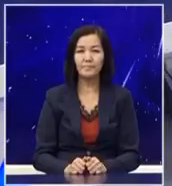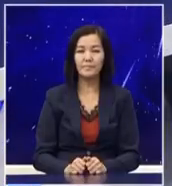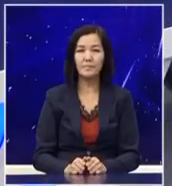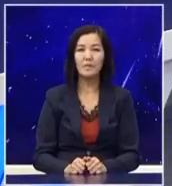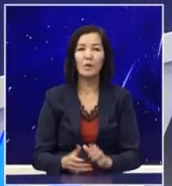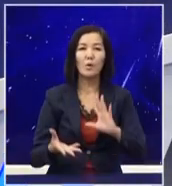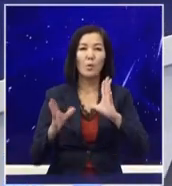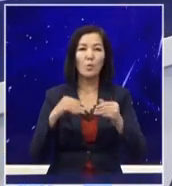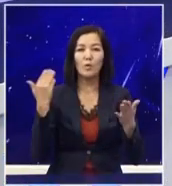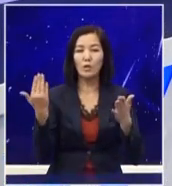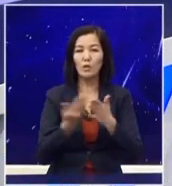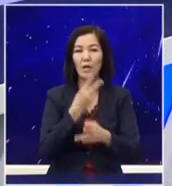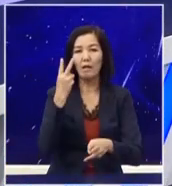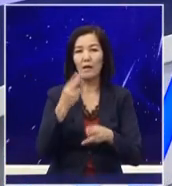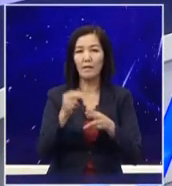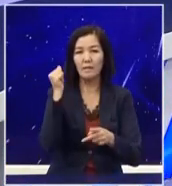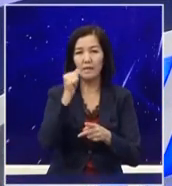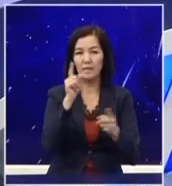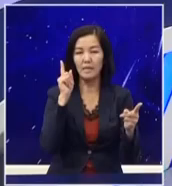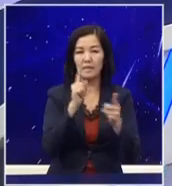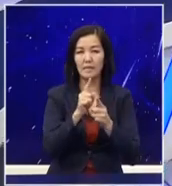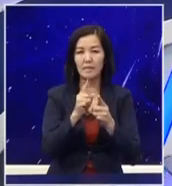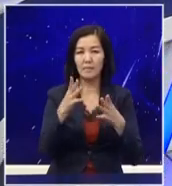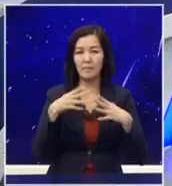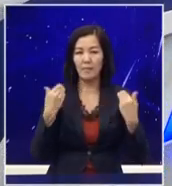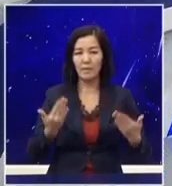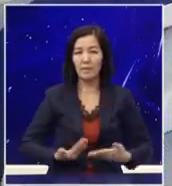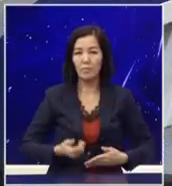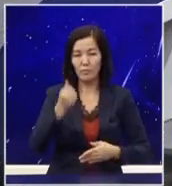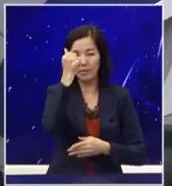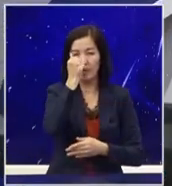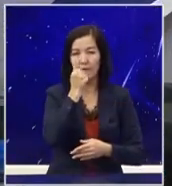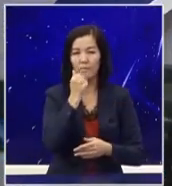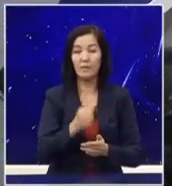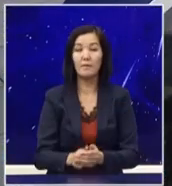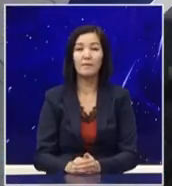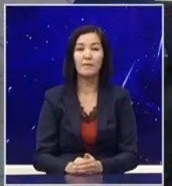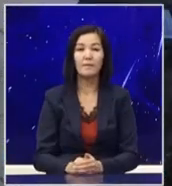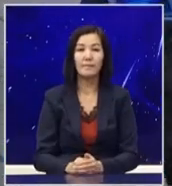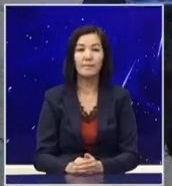Қадірменді көрермен, бүгінге дайындаған ақпараттар легі осы болды. Келер күні амандықта қауышайық.